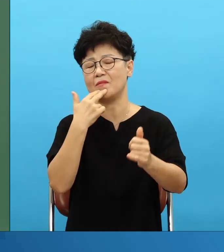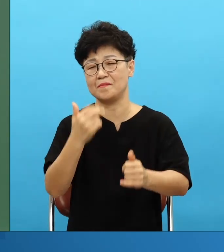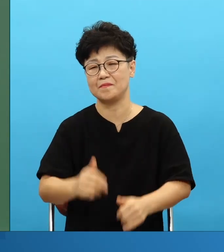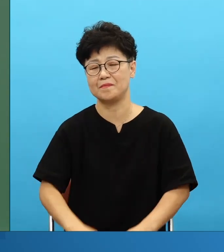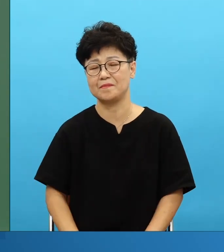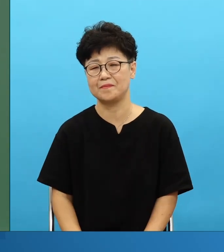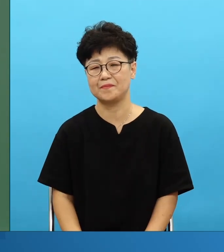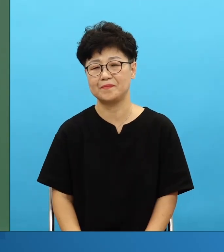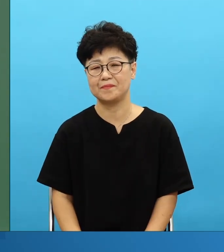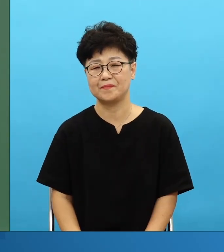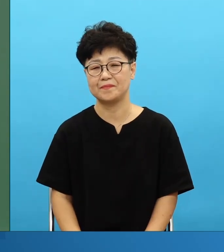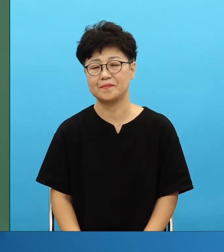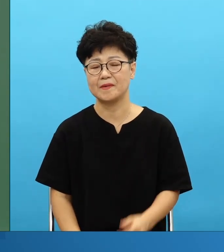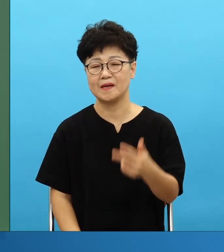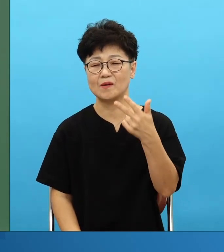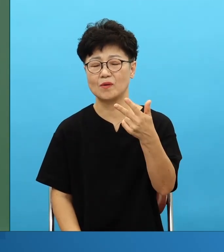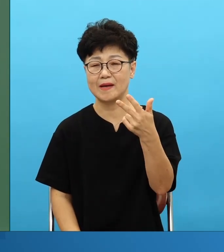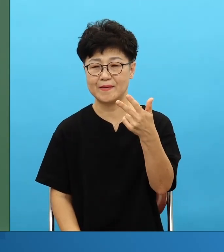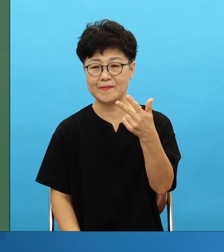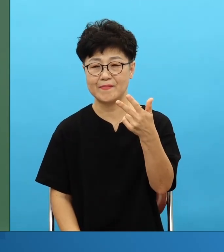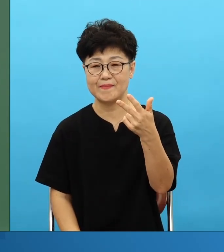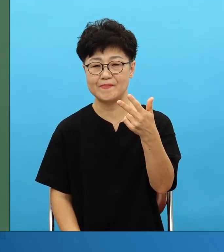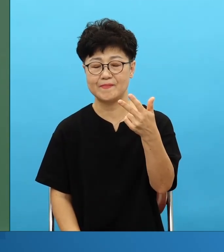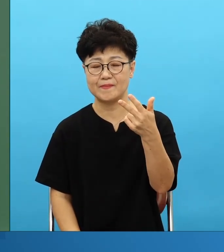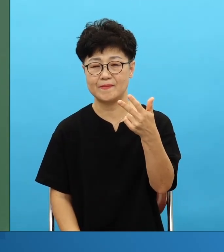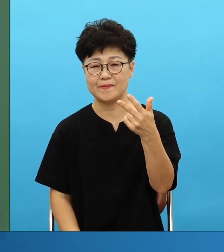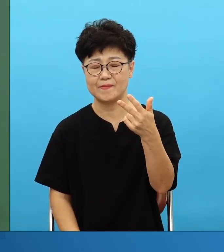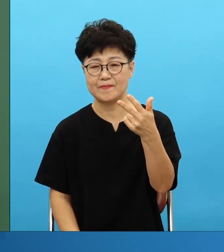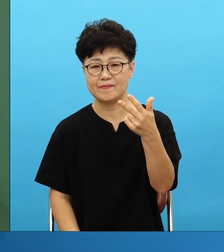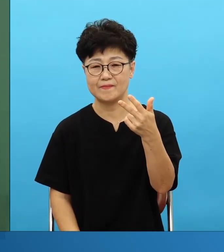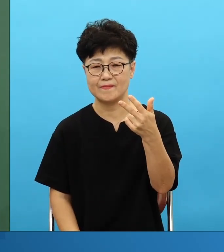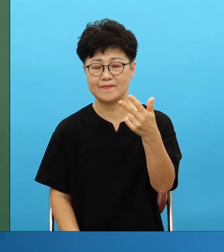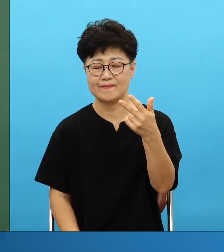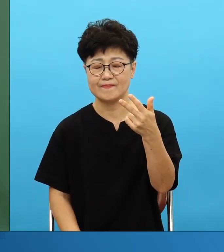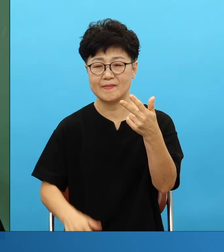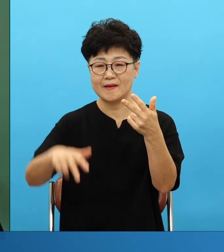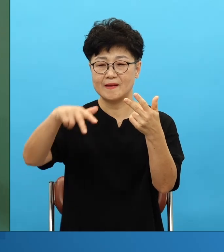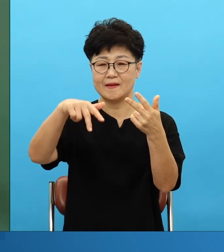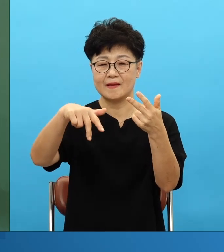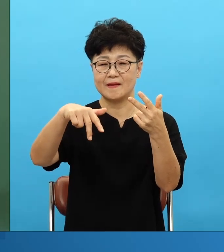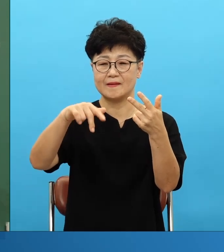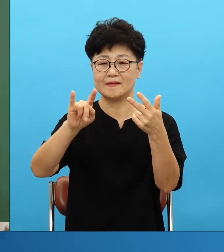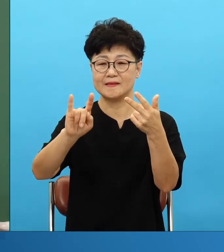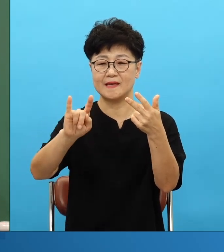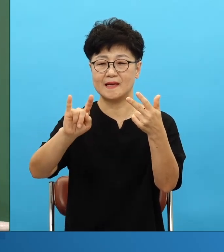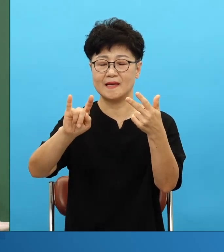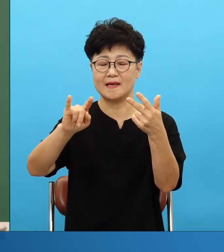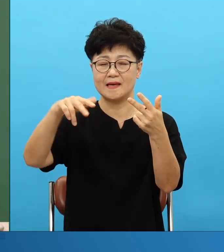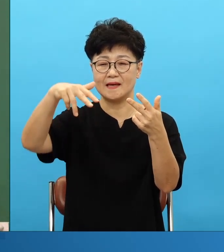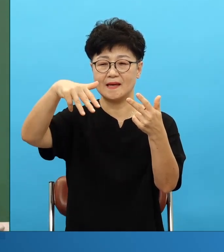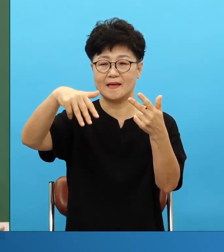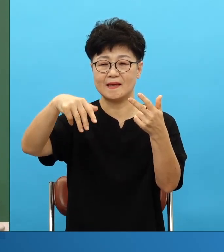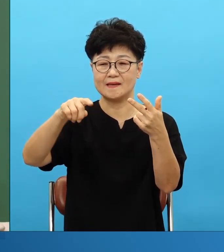결국 우리는 어떤 비밀로 가요? And ultimately, what kind of secret do we gain? 재창조입니다. It's recreation.